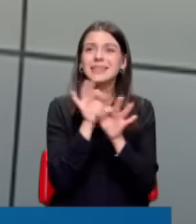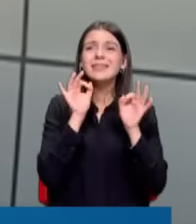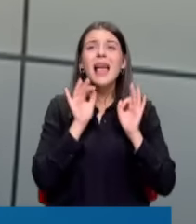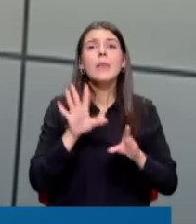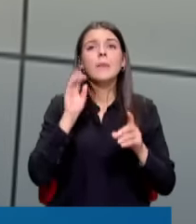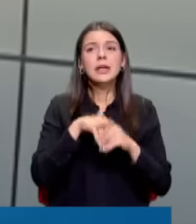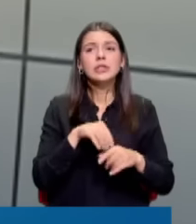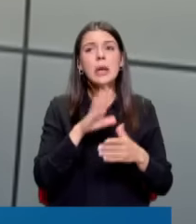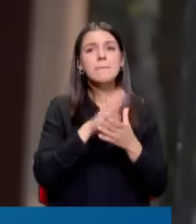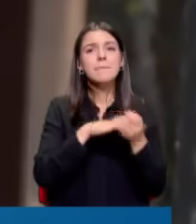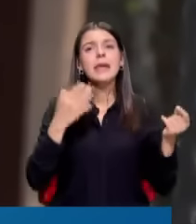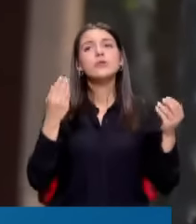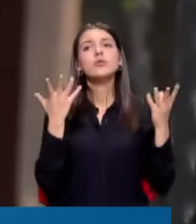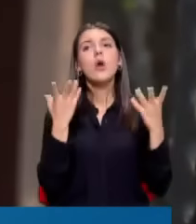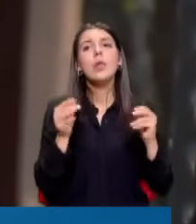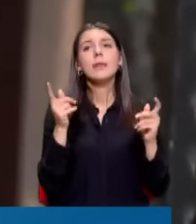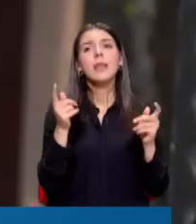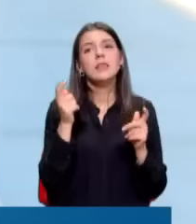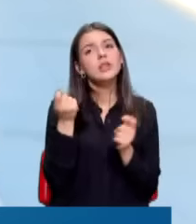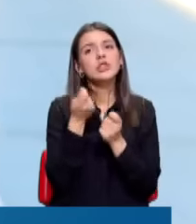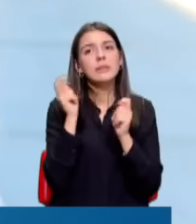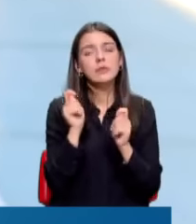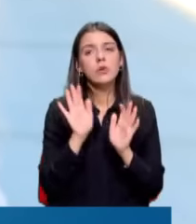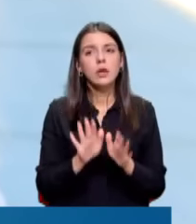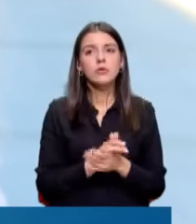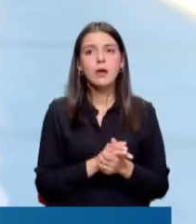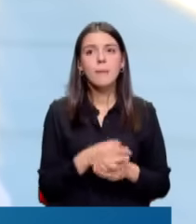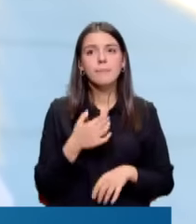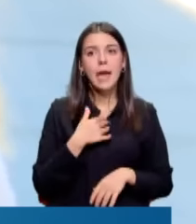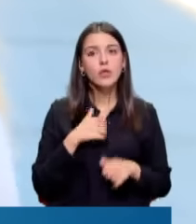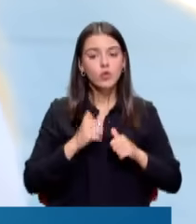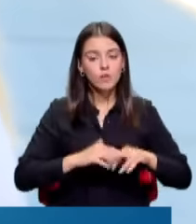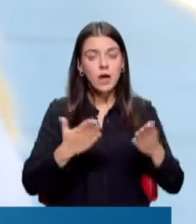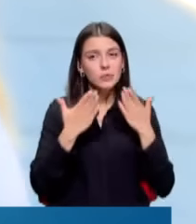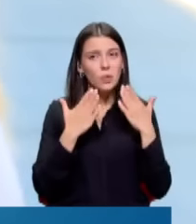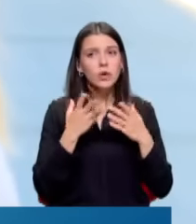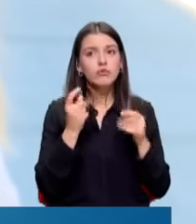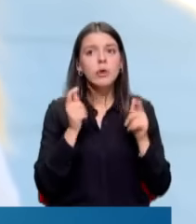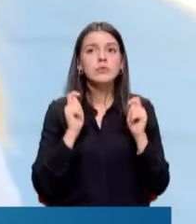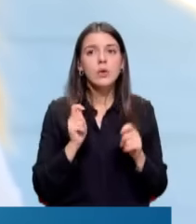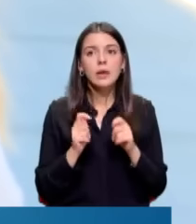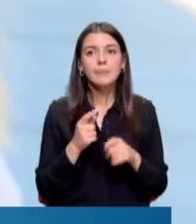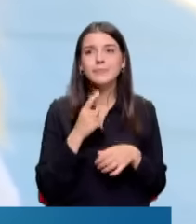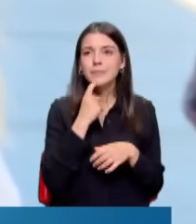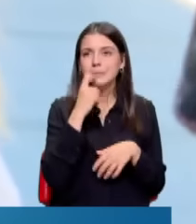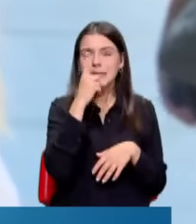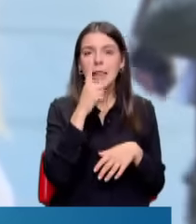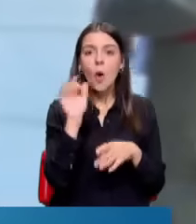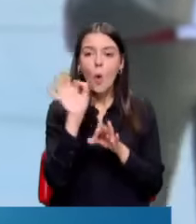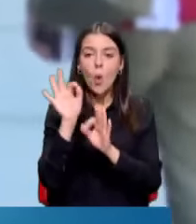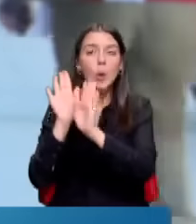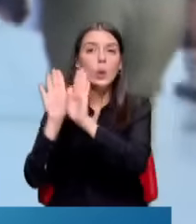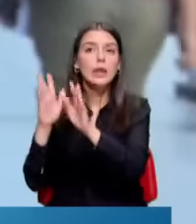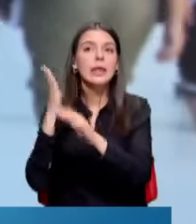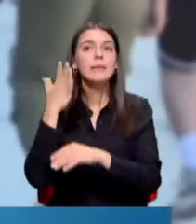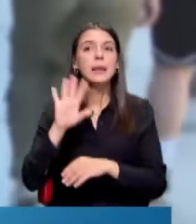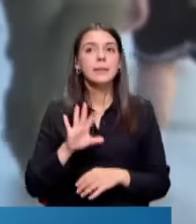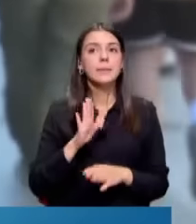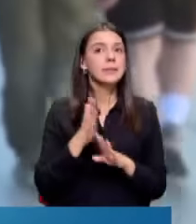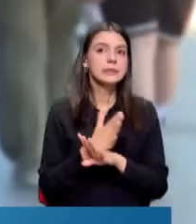için mezun olmadan çalışmak zorunda kalıyorlar. Ben de okurken mesela çok zorlandım. Hatta bir sene dondurmak zorunda kaldım. Çünkü,